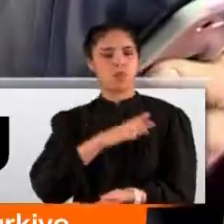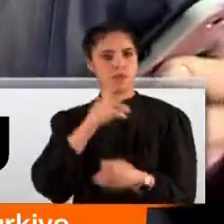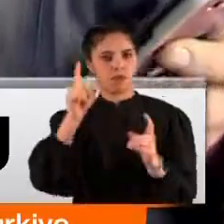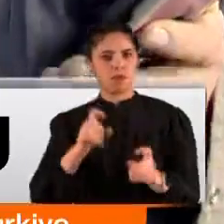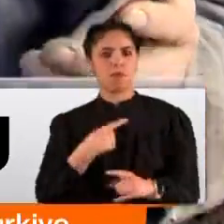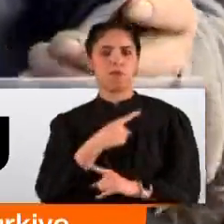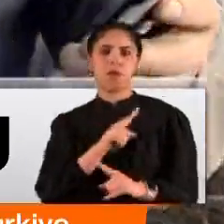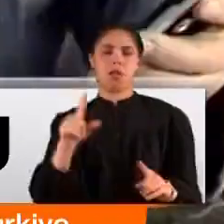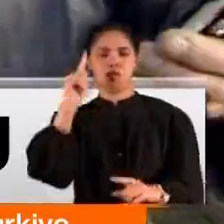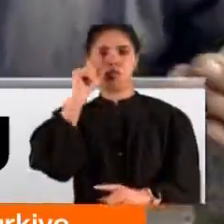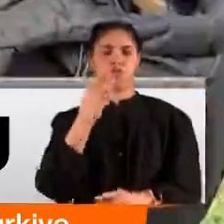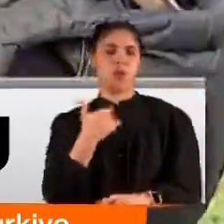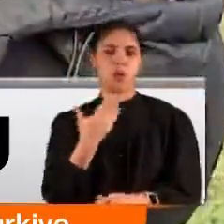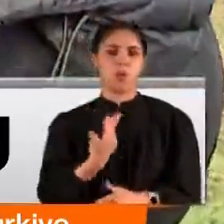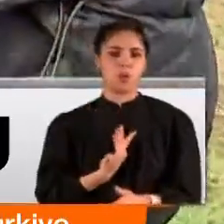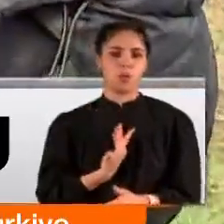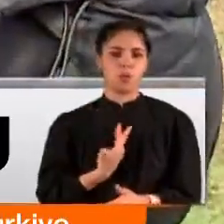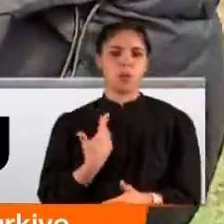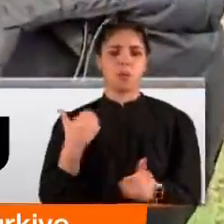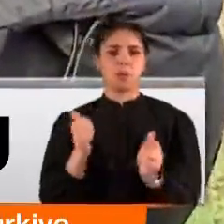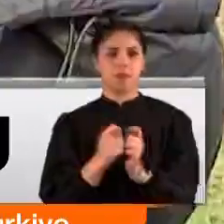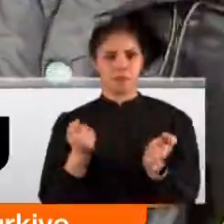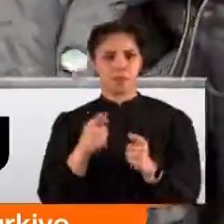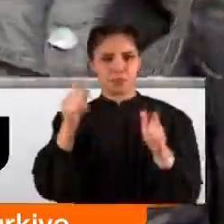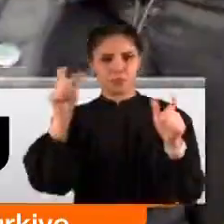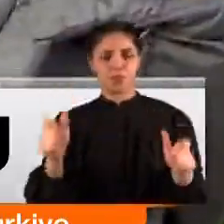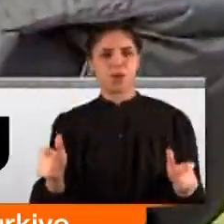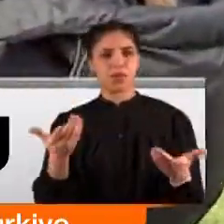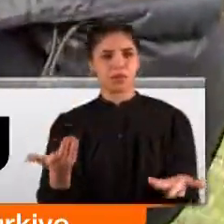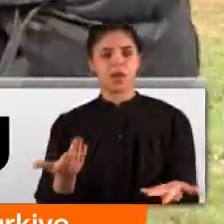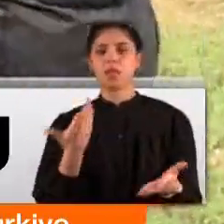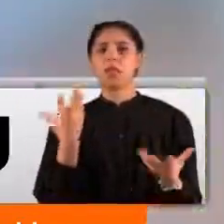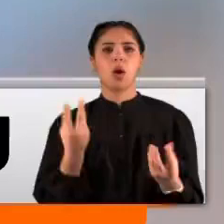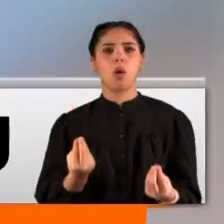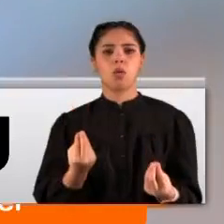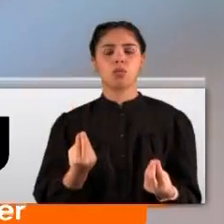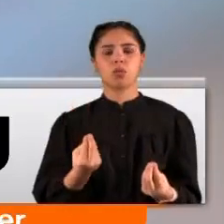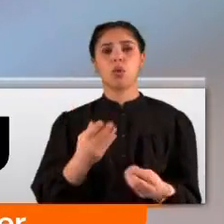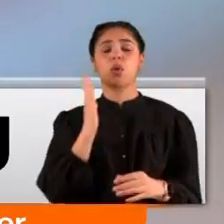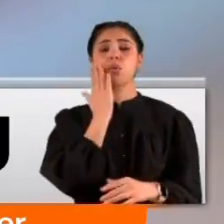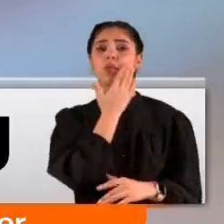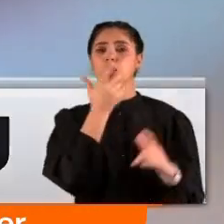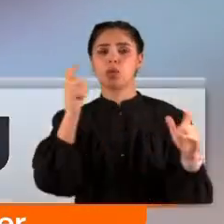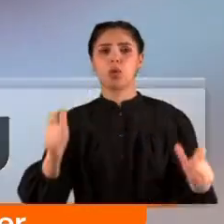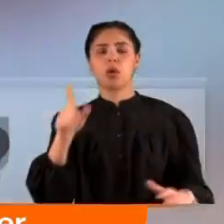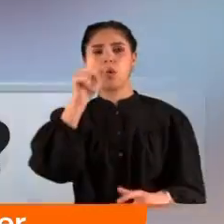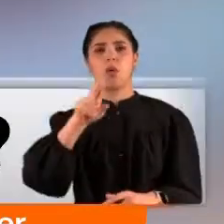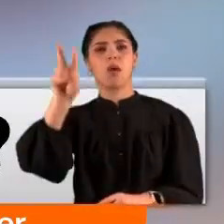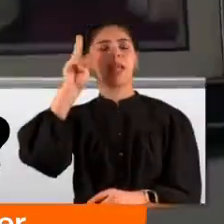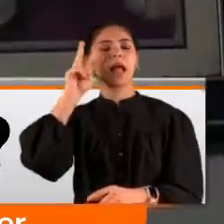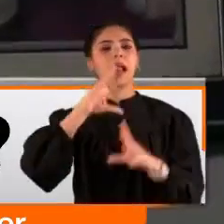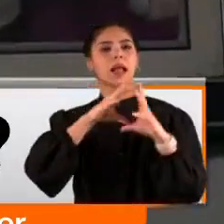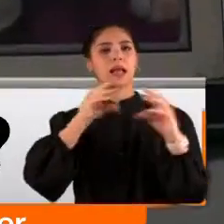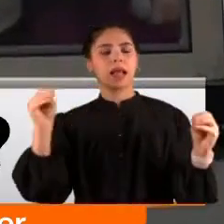Hayır ben öyle bir şey şüphelenmedim ya orada çalışıyordu burada ne olmuş olabilir Hiç bilgim yok Tokat'ta 17 Aralık'ta kaybolan